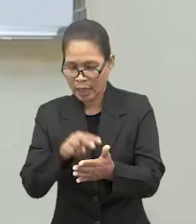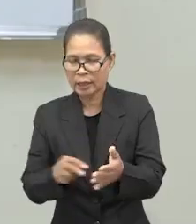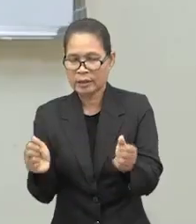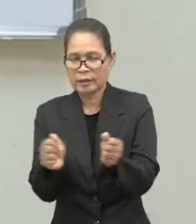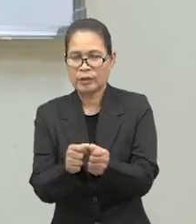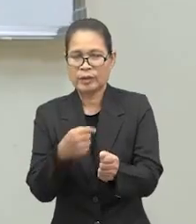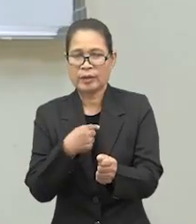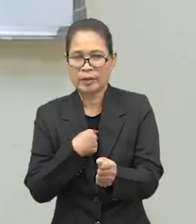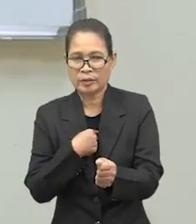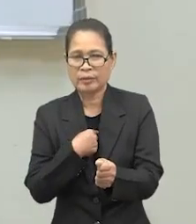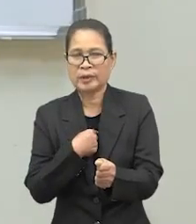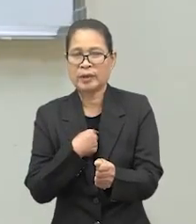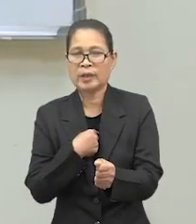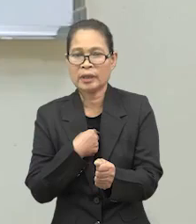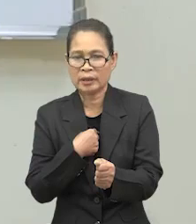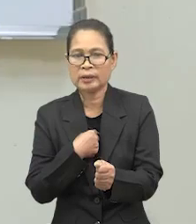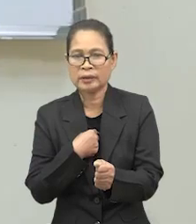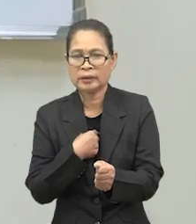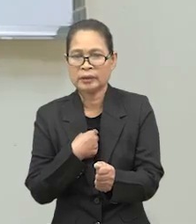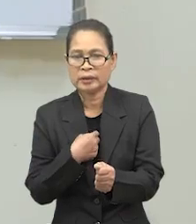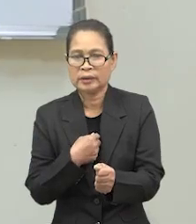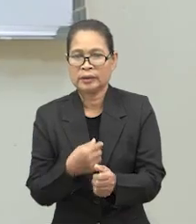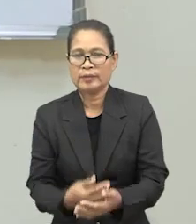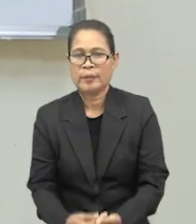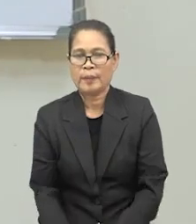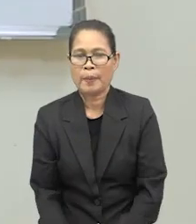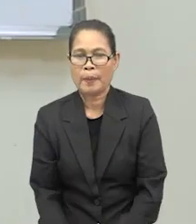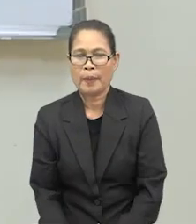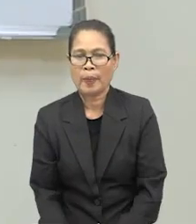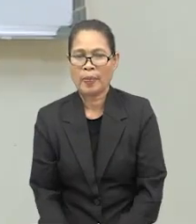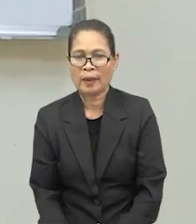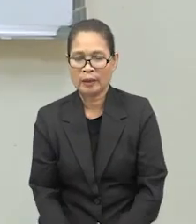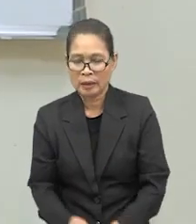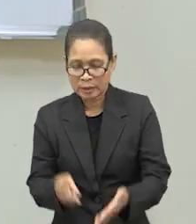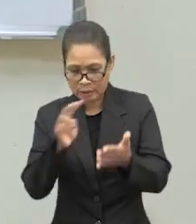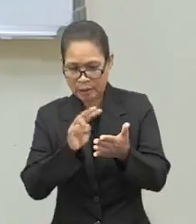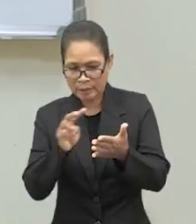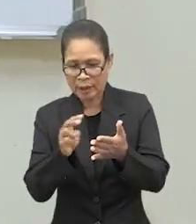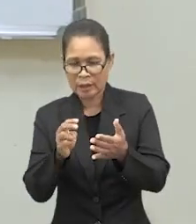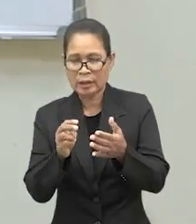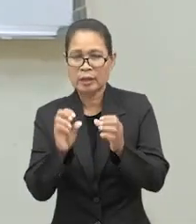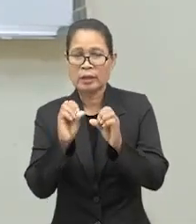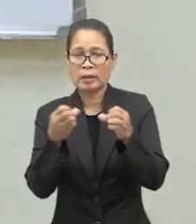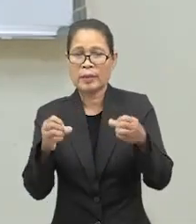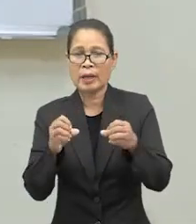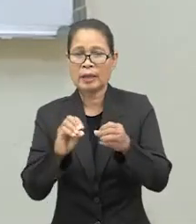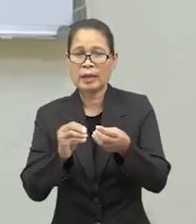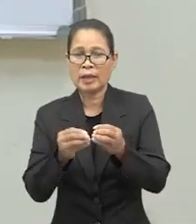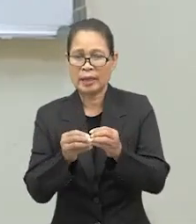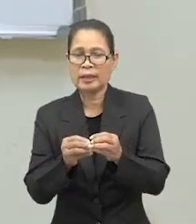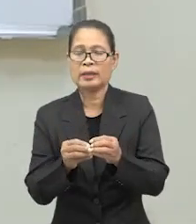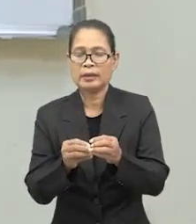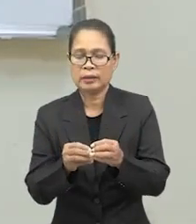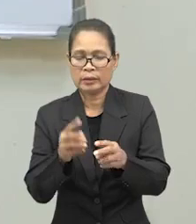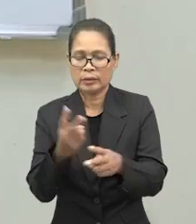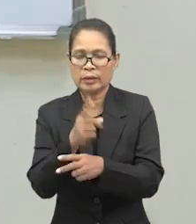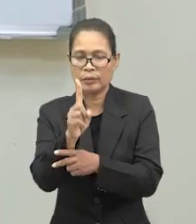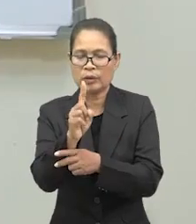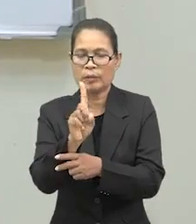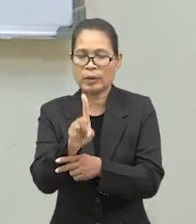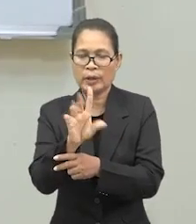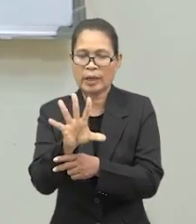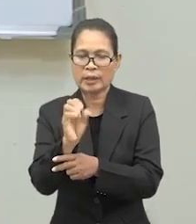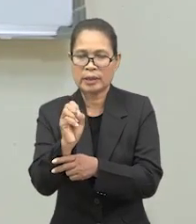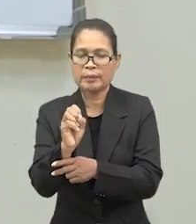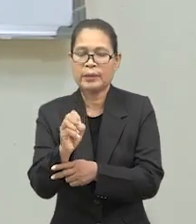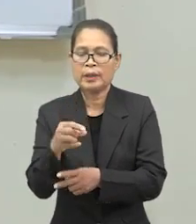tỏ chân con an chậm nọ chung với nhà khu sao thăm mấy chậm nọ đầy dương và cà rung khen mấy con sang kết mà mưa là bà lấy phải dương với tua tí môi cư mà